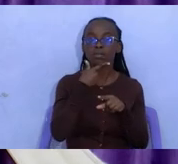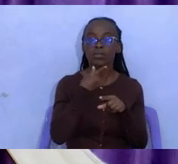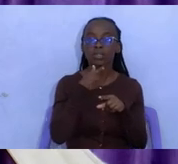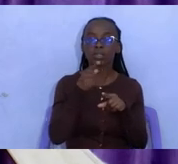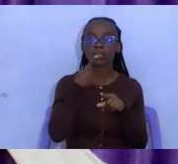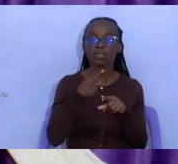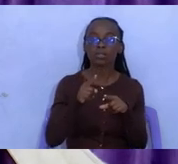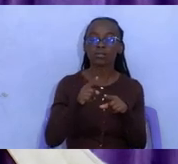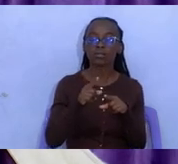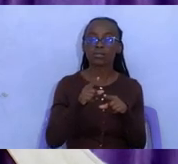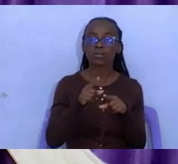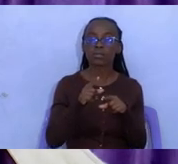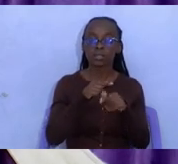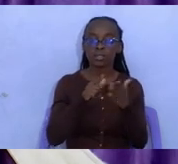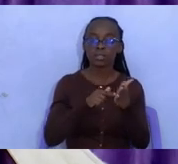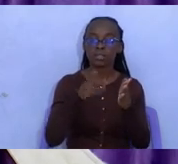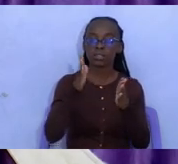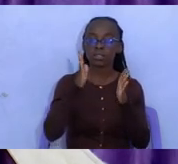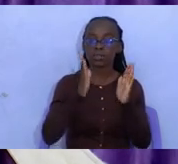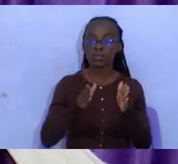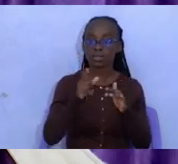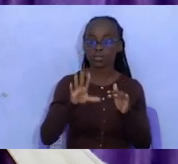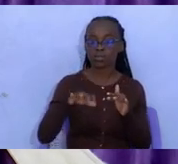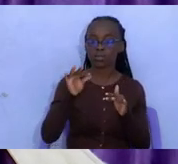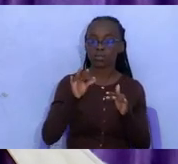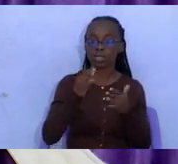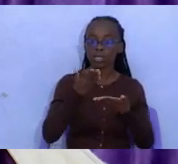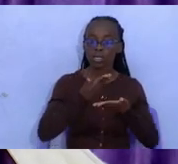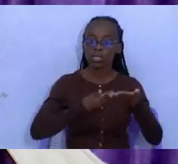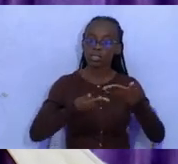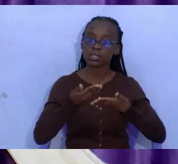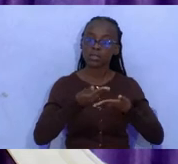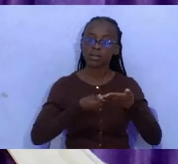Kwa hivyo, huyu mtu ungepata a servant,